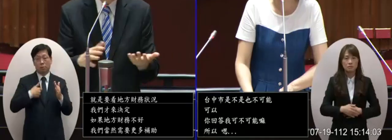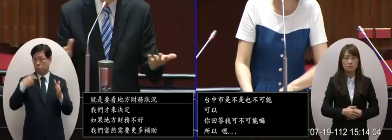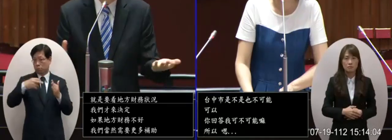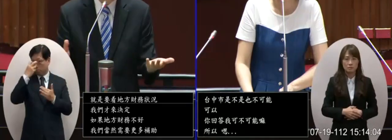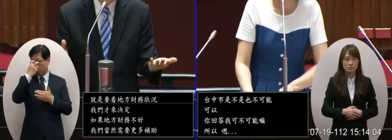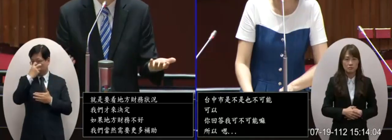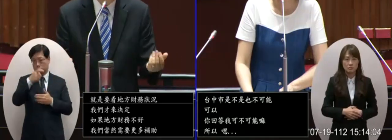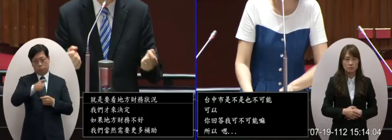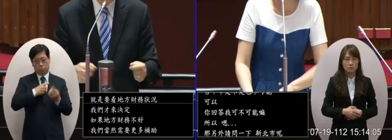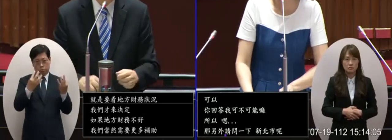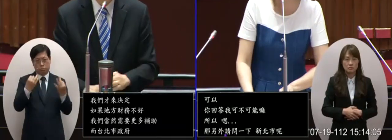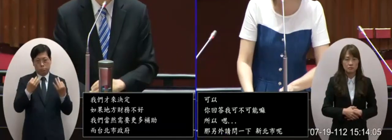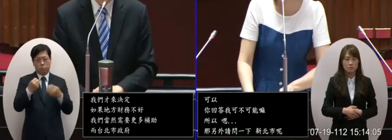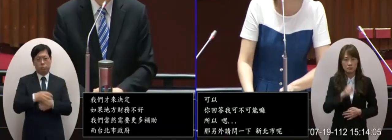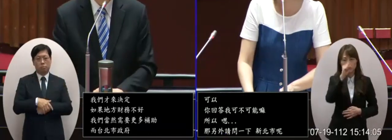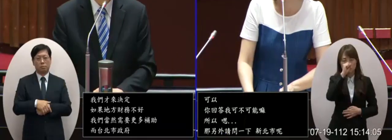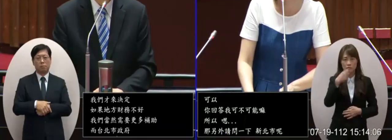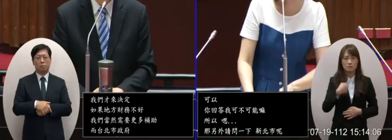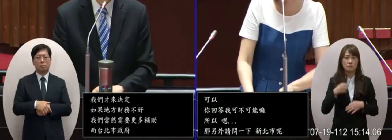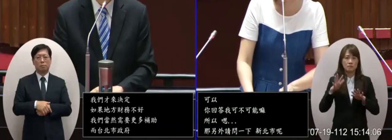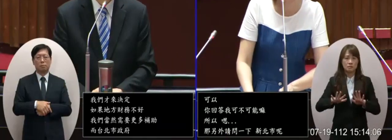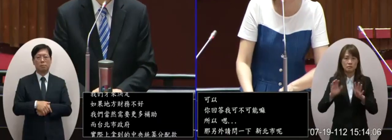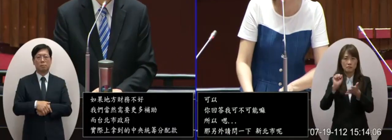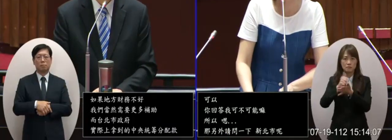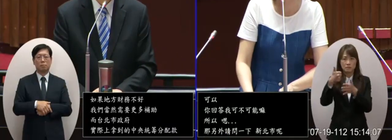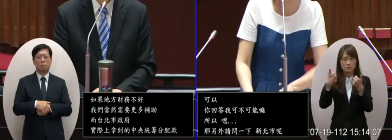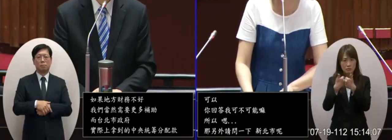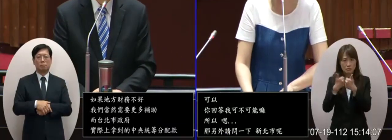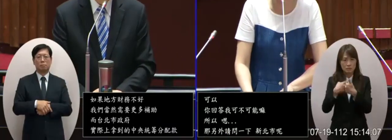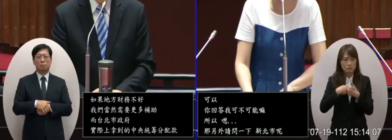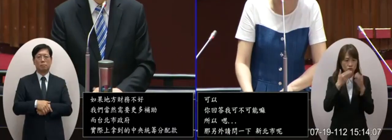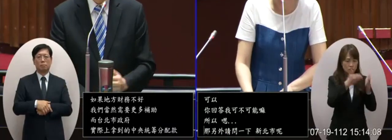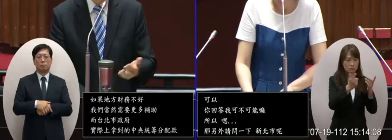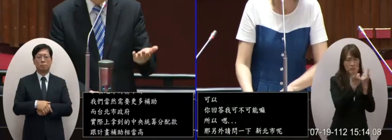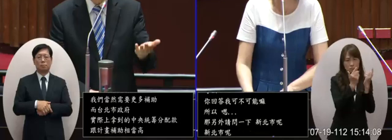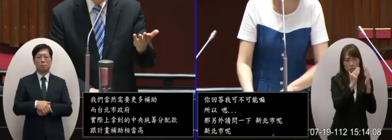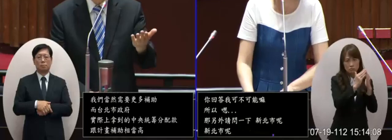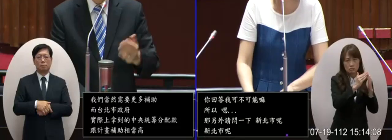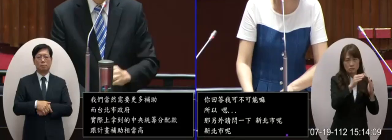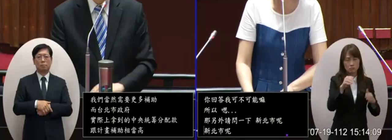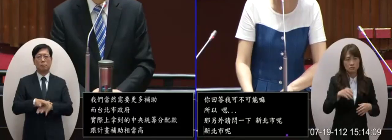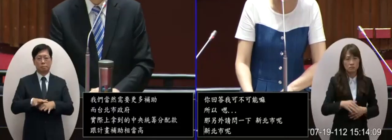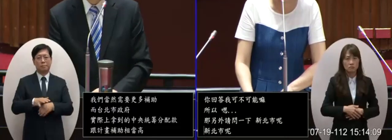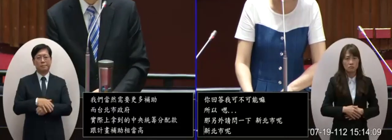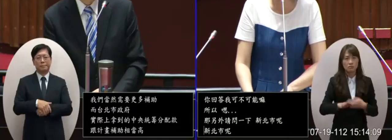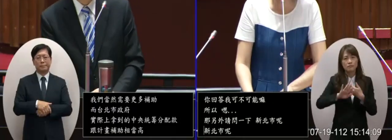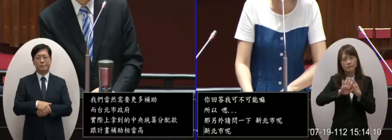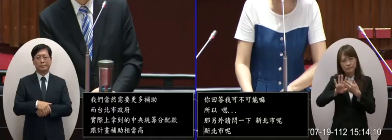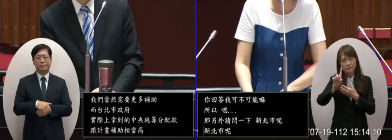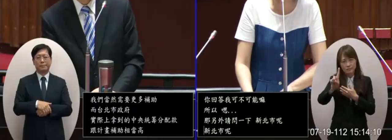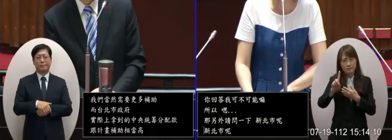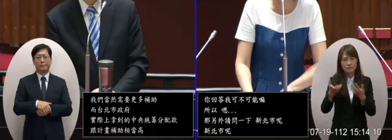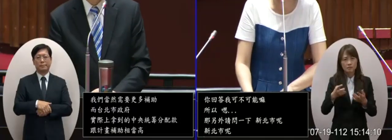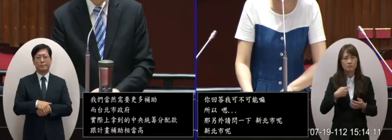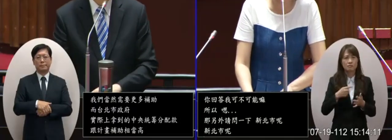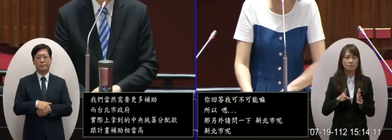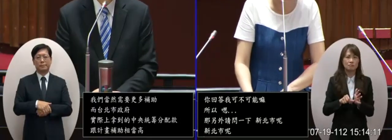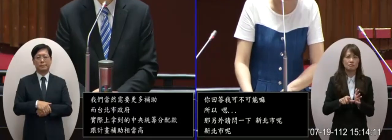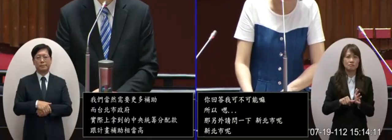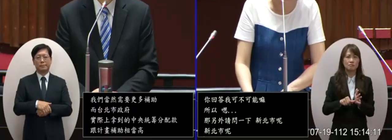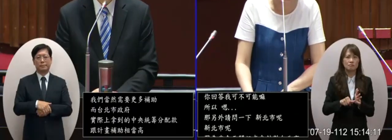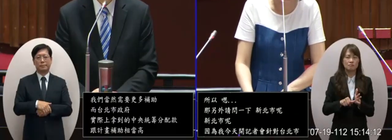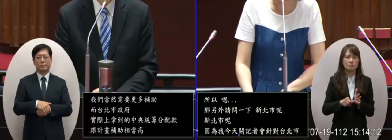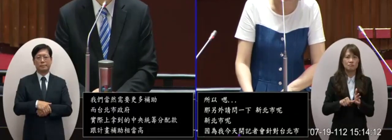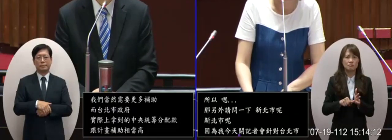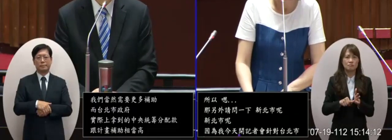还要去看一下它的数字啊。 啊，因为我今天开记者会针对台北市，你没有针对。好，另外一件，因为我时间